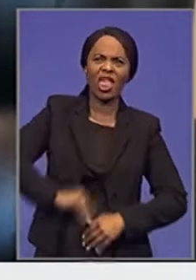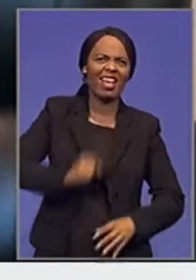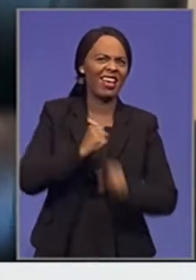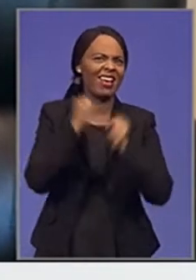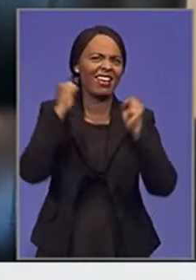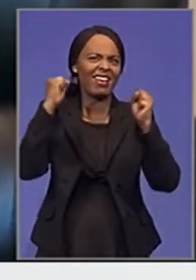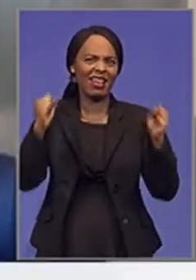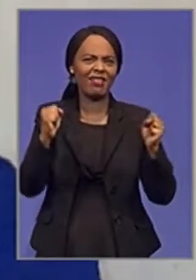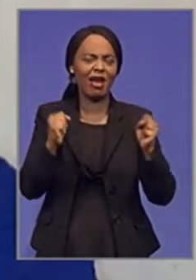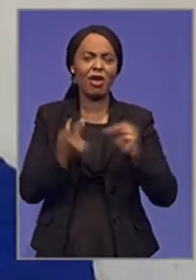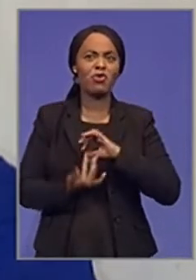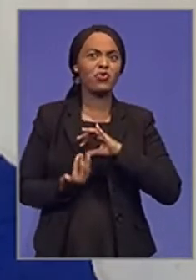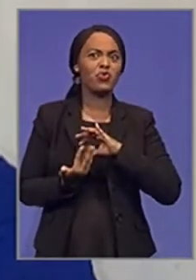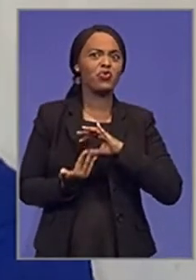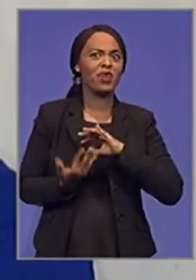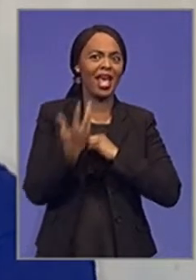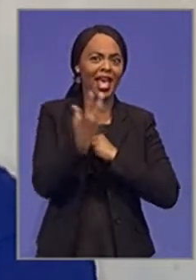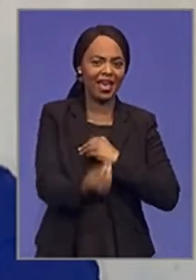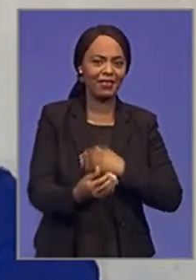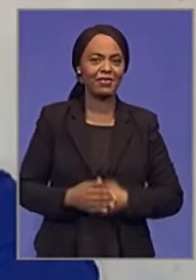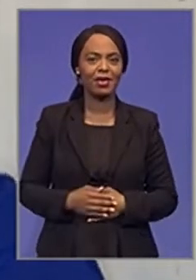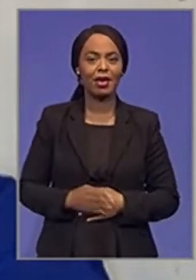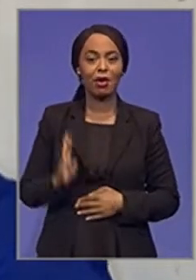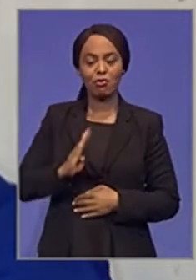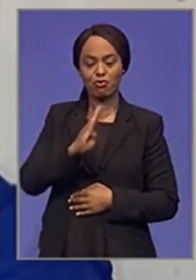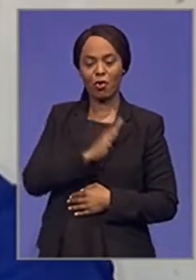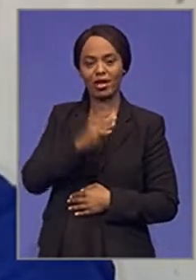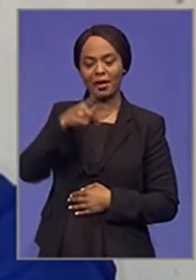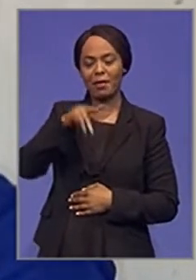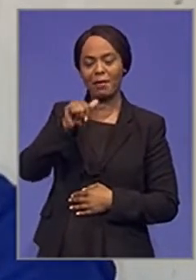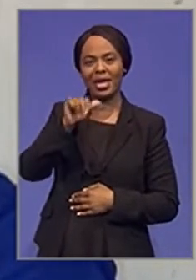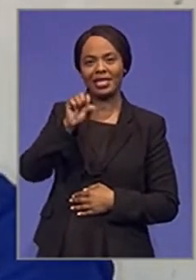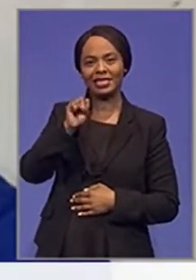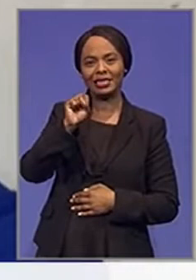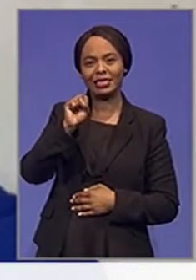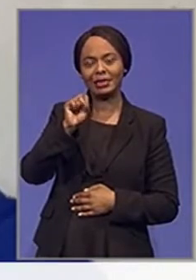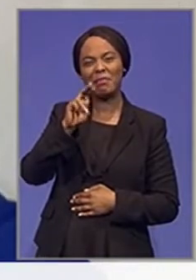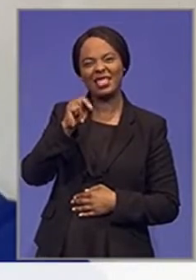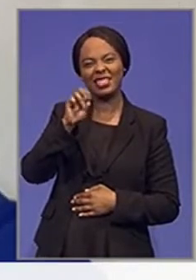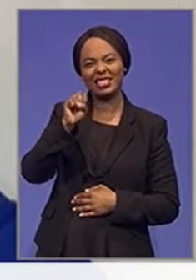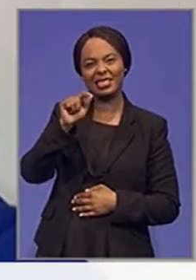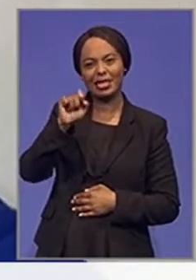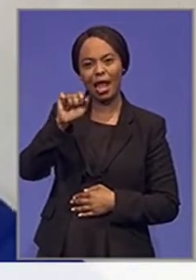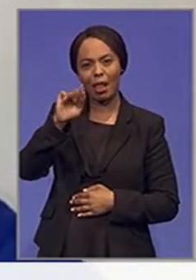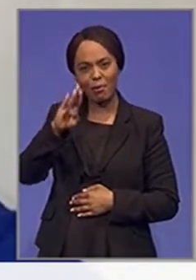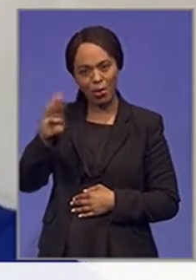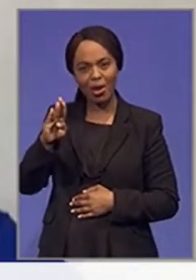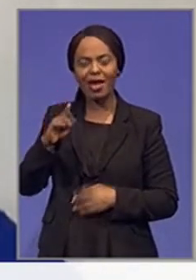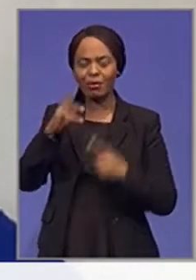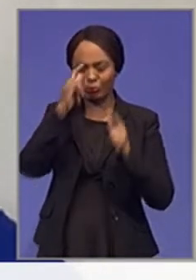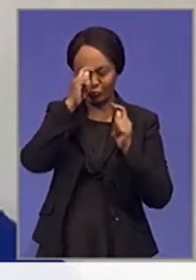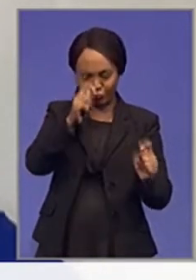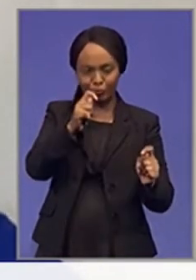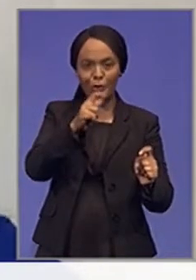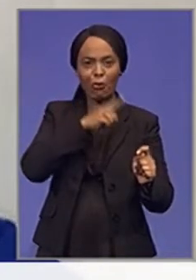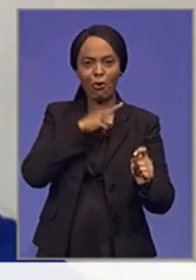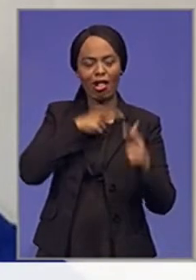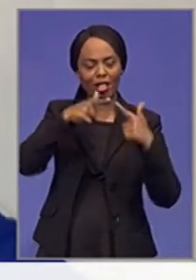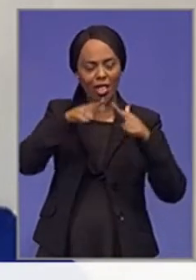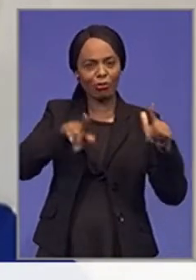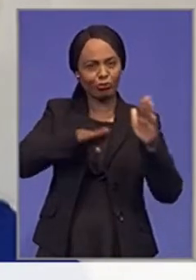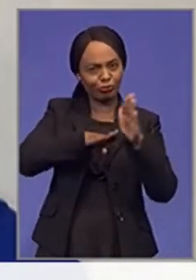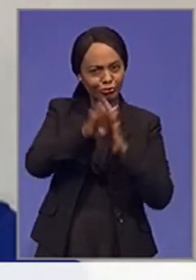o na le passion re le ba poto ya maleme re rata go mo lebogiša ka mošomo wo mo botse wo a o direlago setšhaba ka go godiša le go